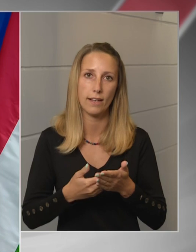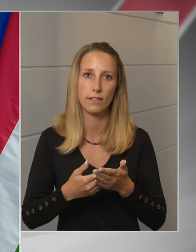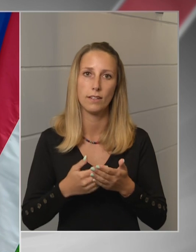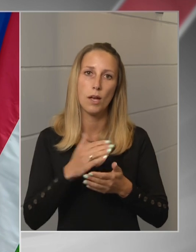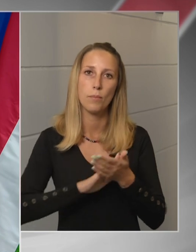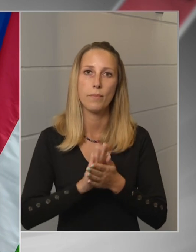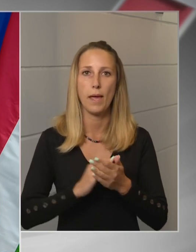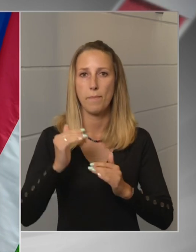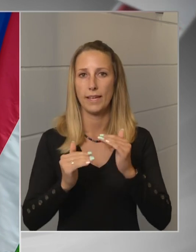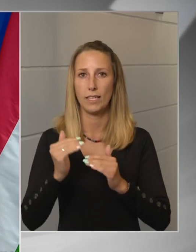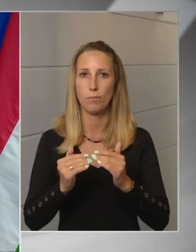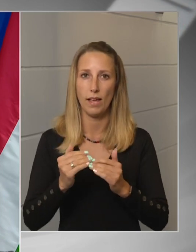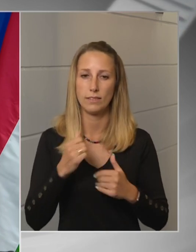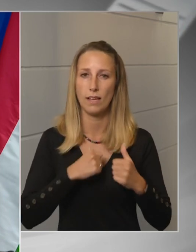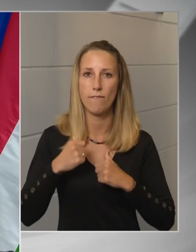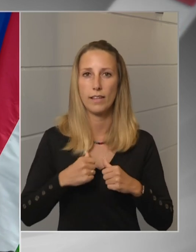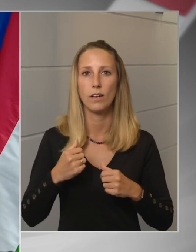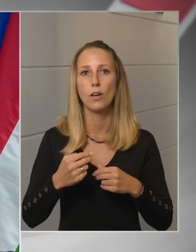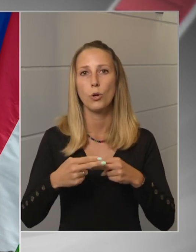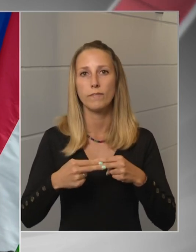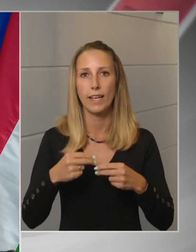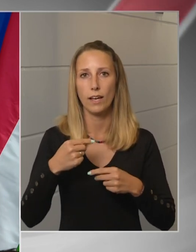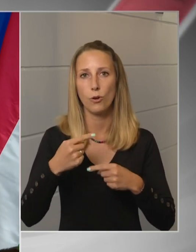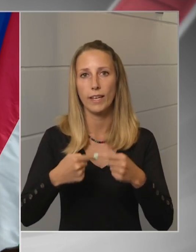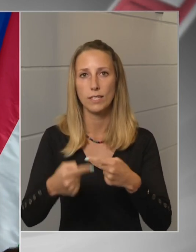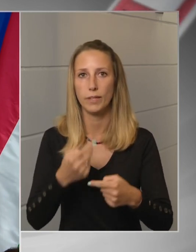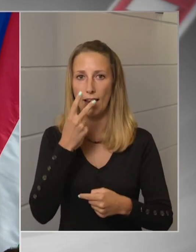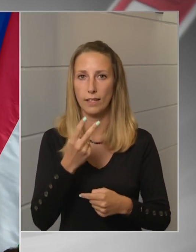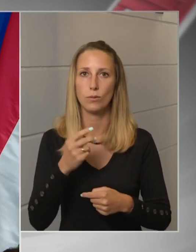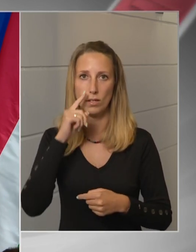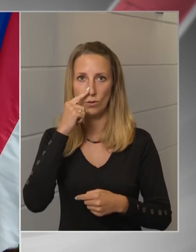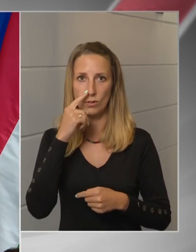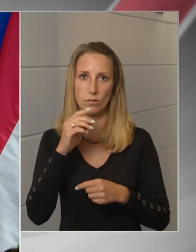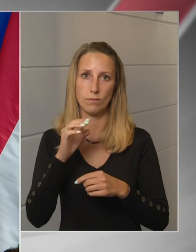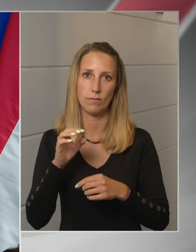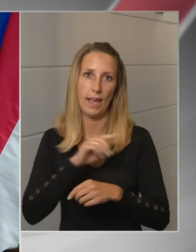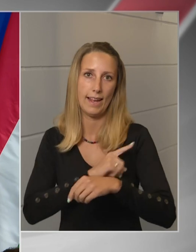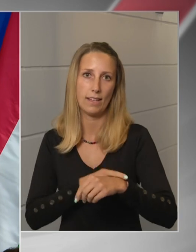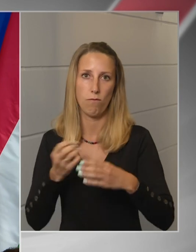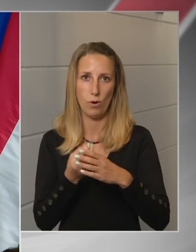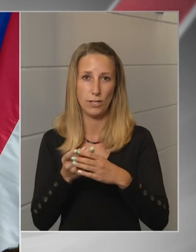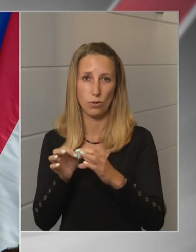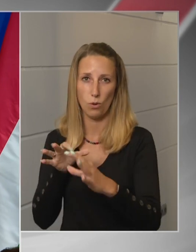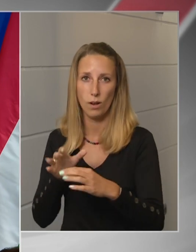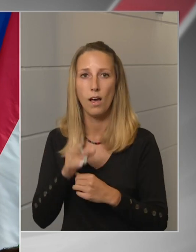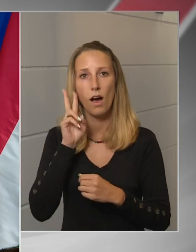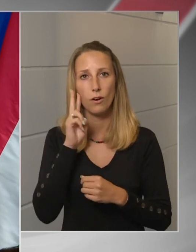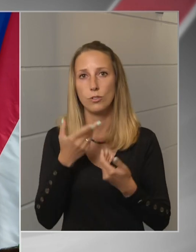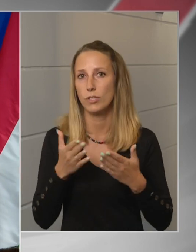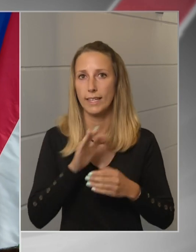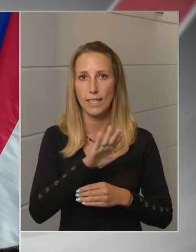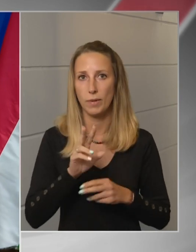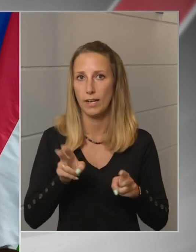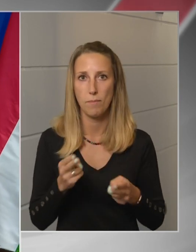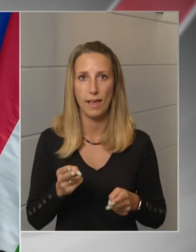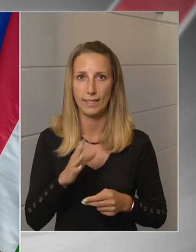szenved, aminek közvetlen következménye elvágtuk magunkat az orosz energiaforrásoktól, akkor senki számára nem lehet kétséges, hogy